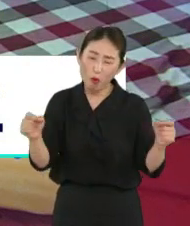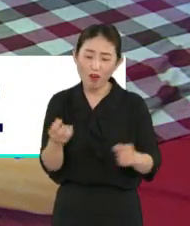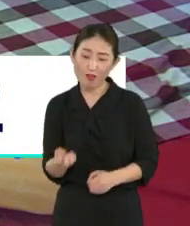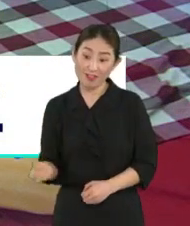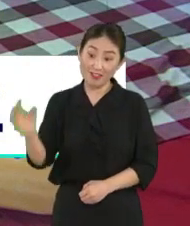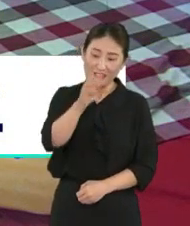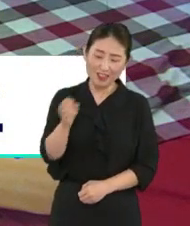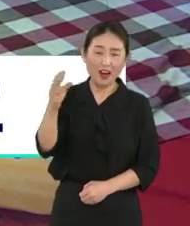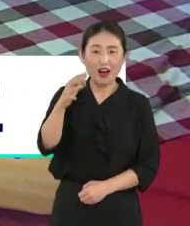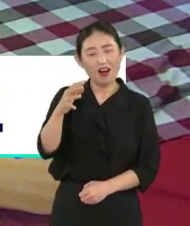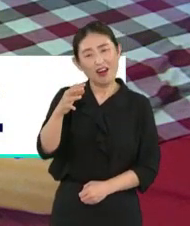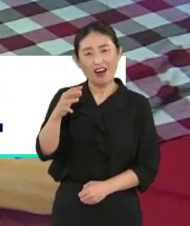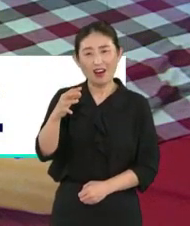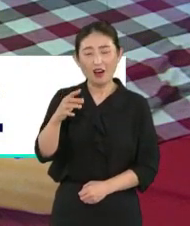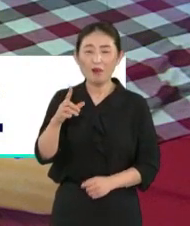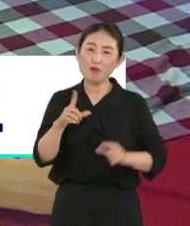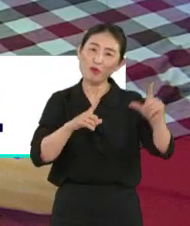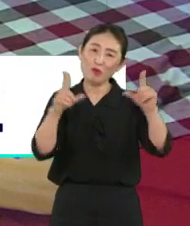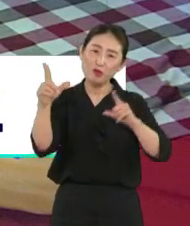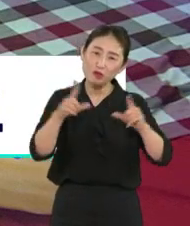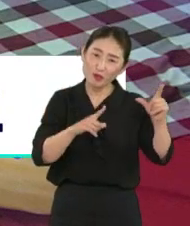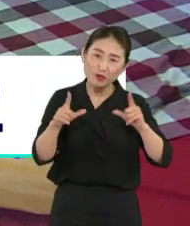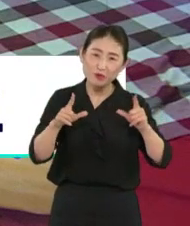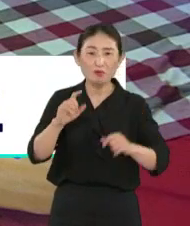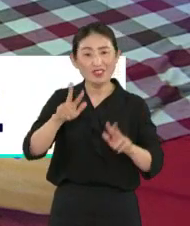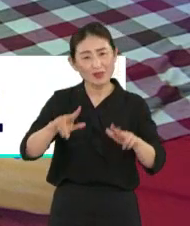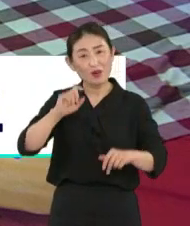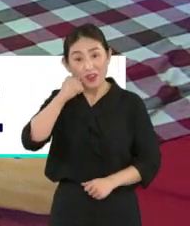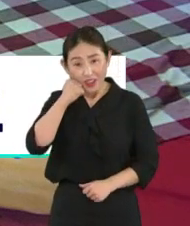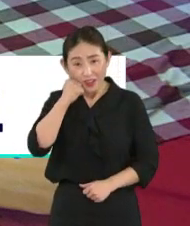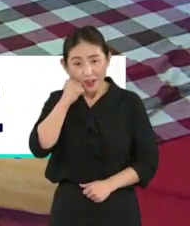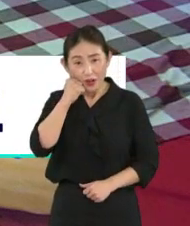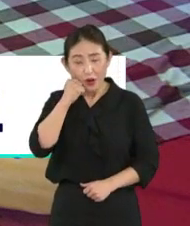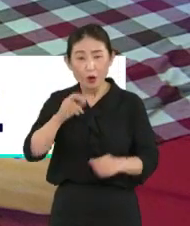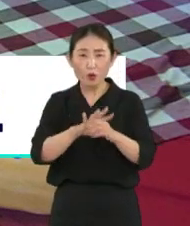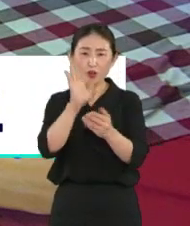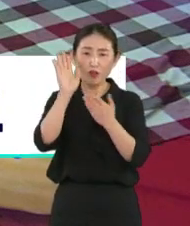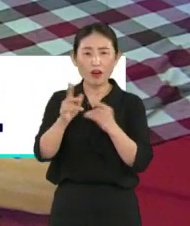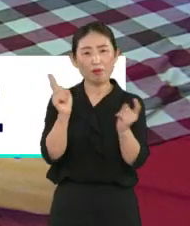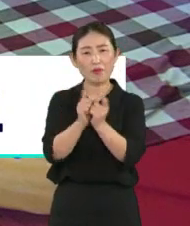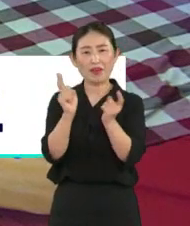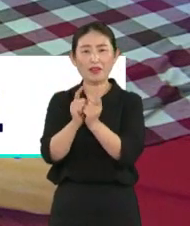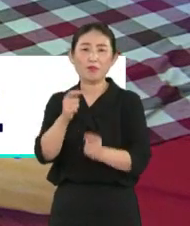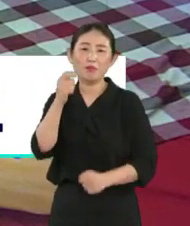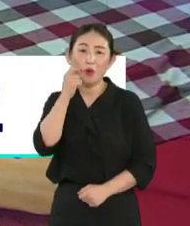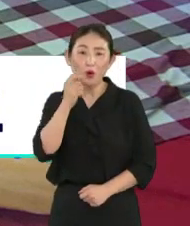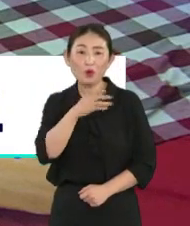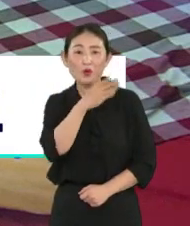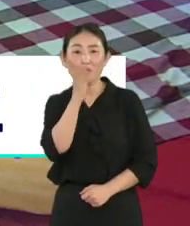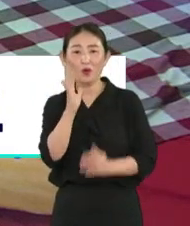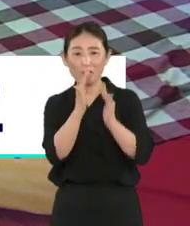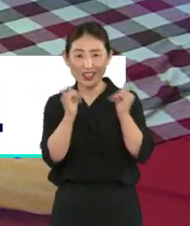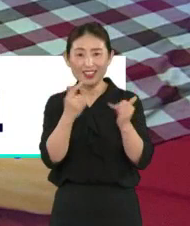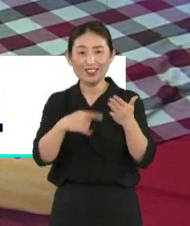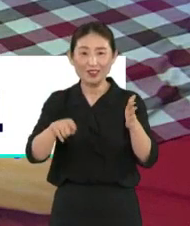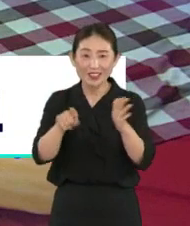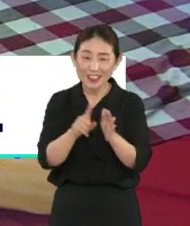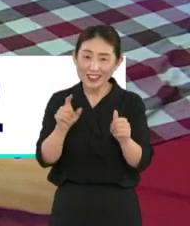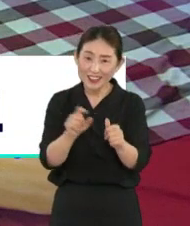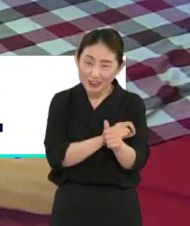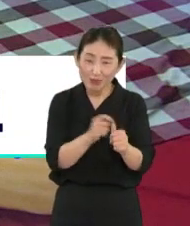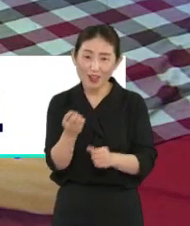던지며 즐거워하는 모습도 어느새 보기 어려워 졌는데요 그러나 이후 만남이 단절됐던 어르신들을 위해서 조금은